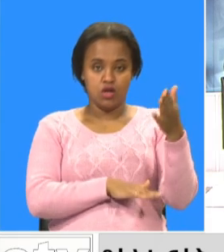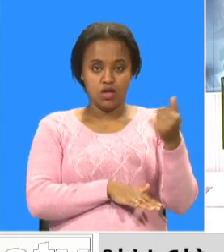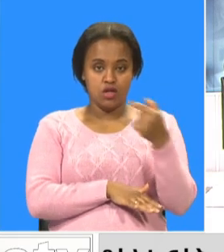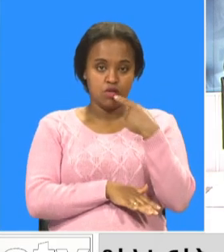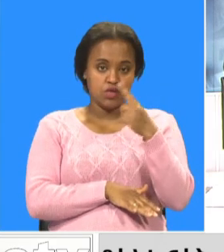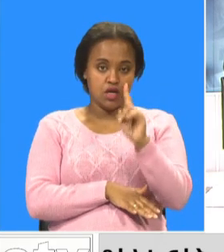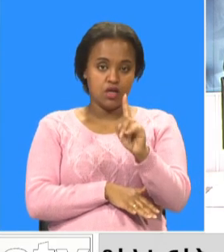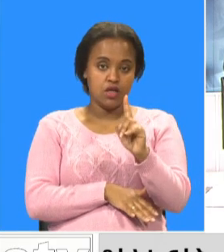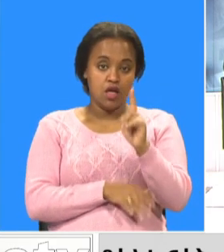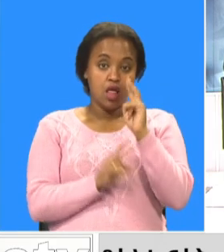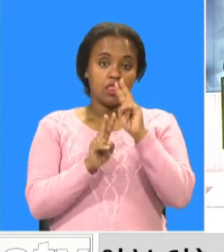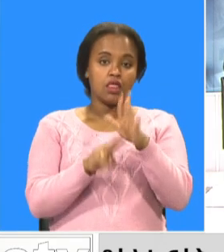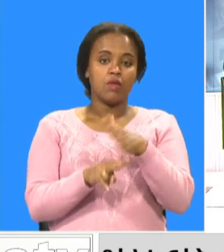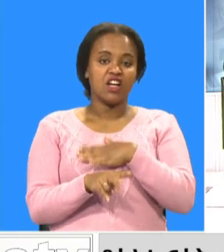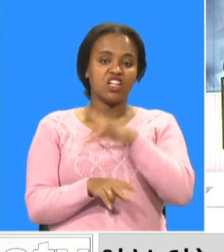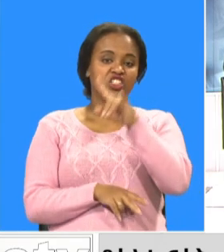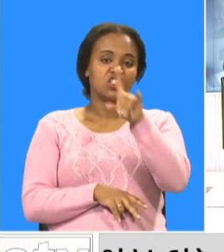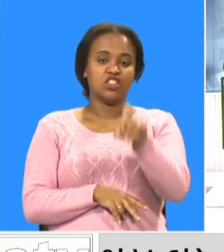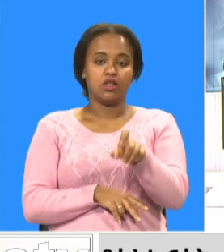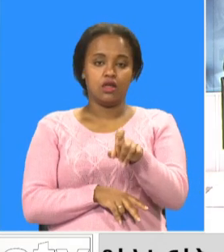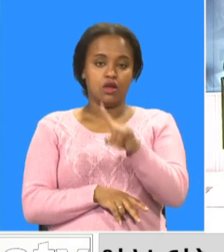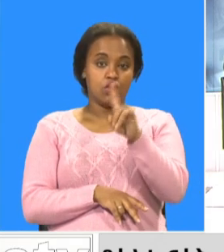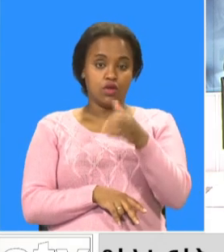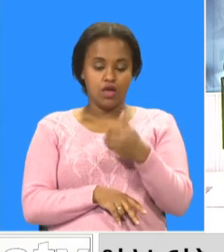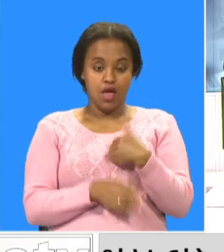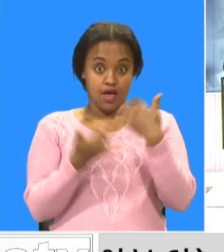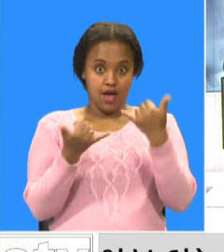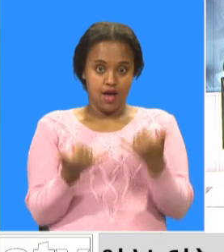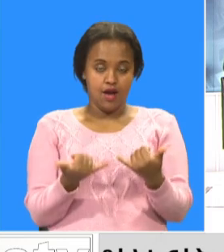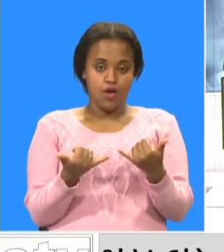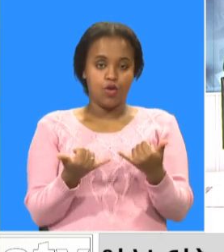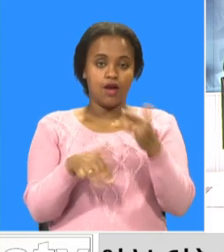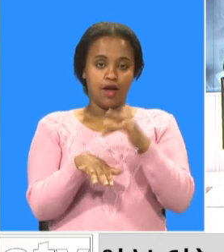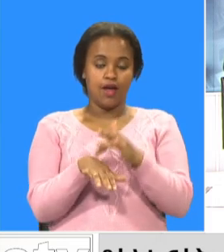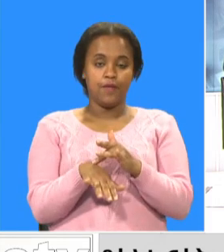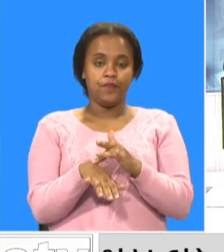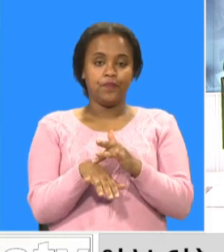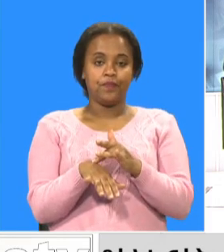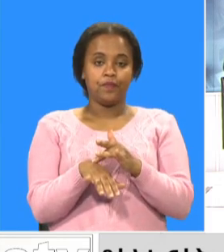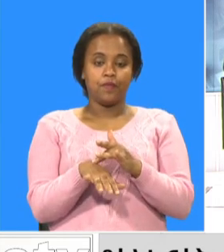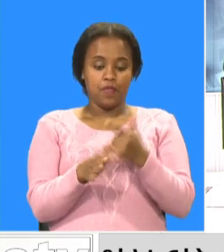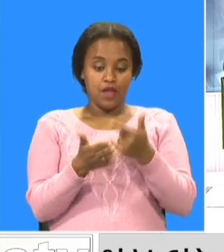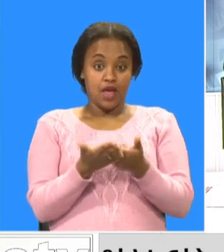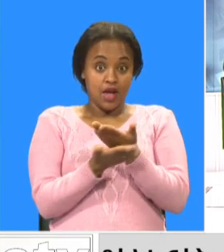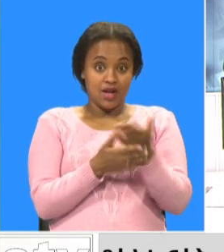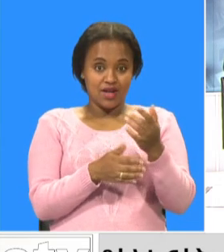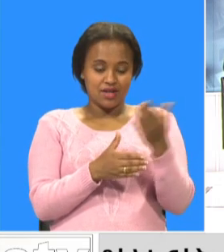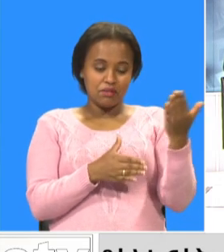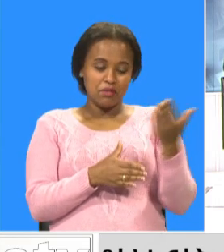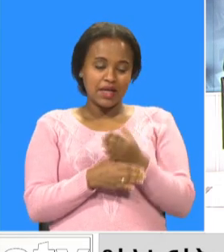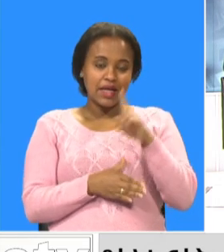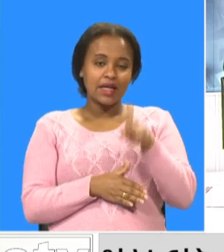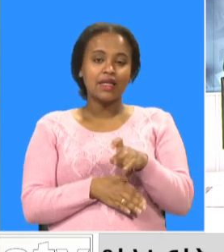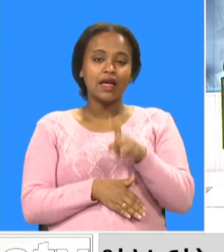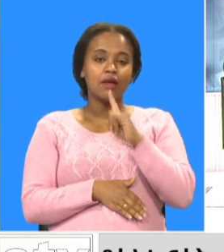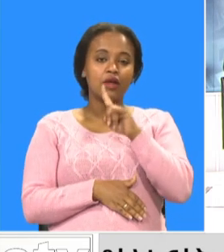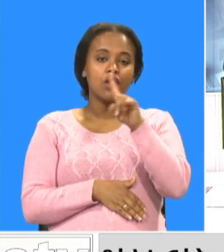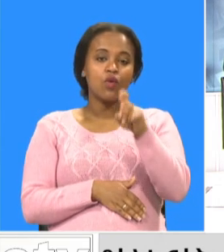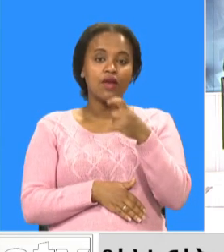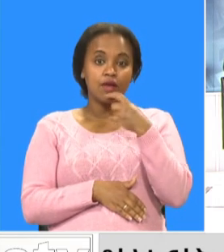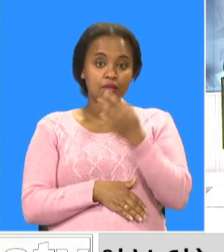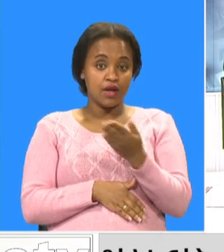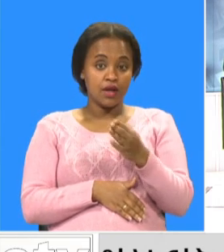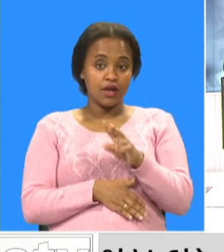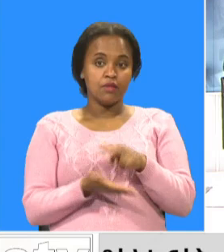አንድ ተመልካቻችን የጠየቀው ጥያቄ አለ። አሁን ላይ ይህንን ነገር መከልከል ተገቢ ነው ወይ የሚል ጥያቄም